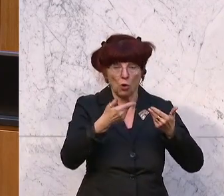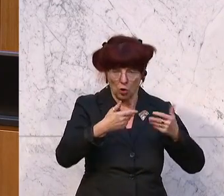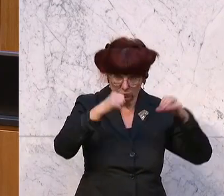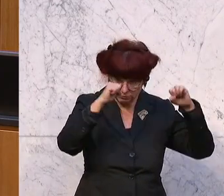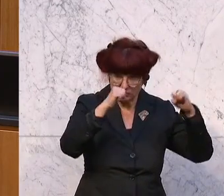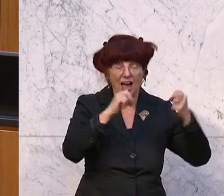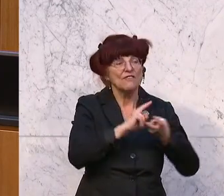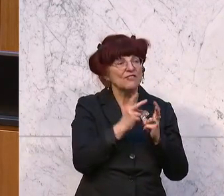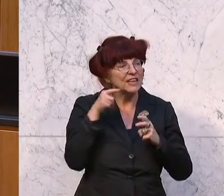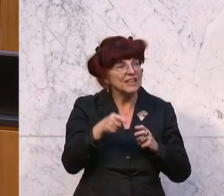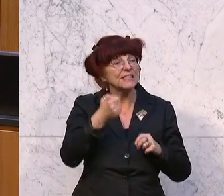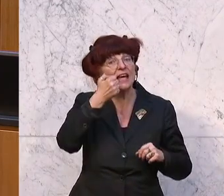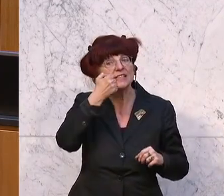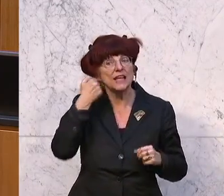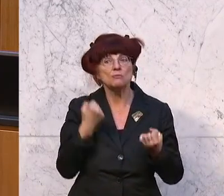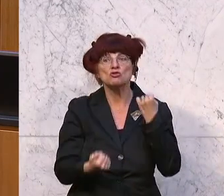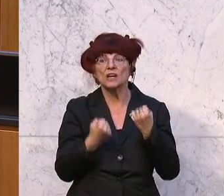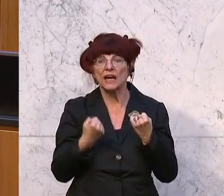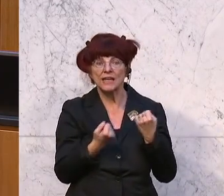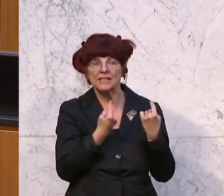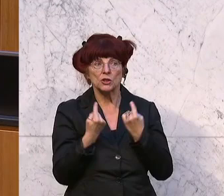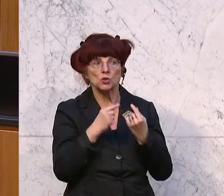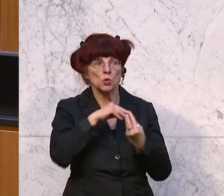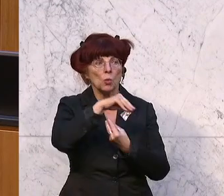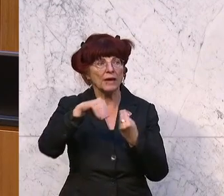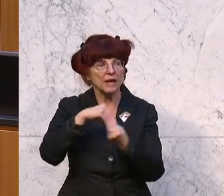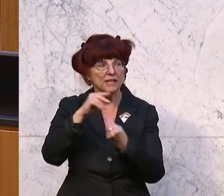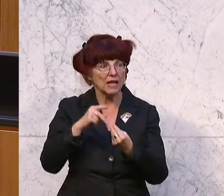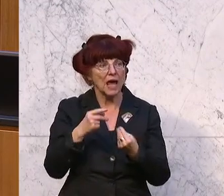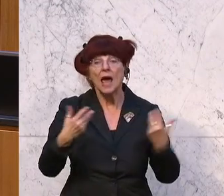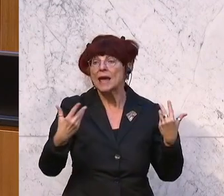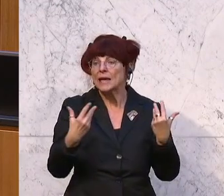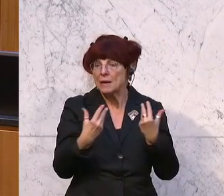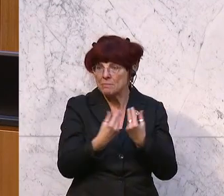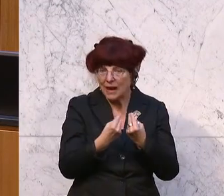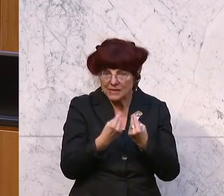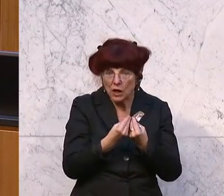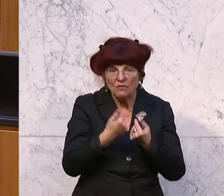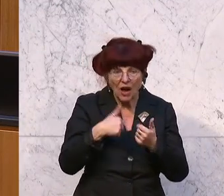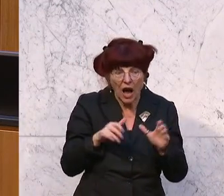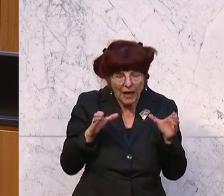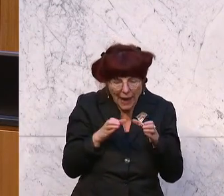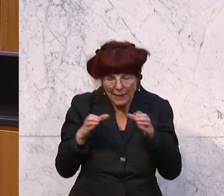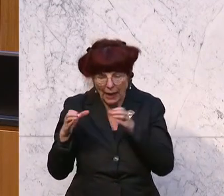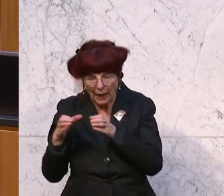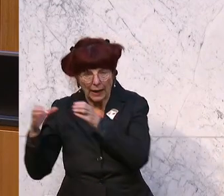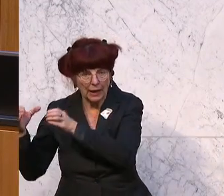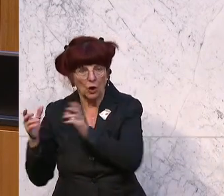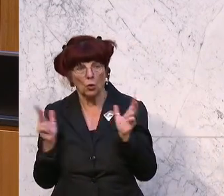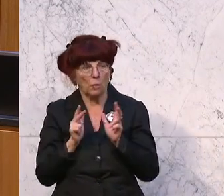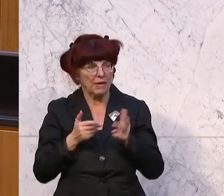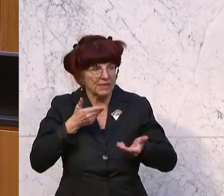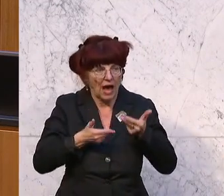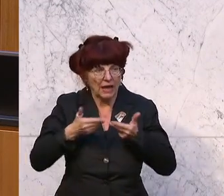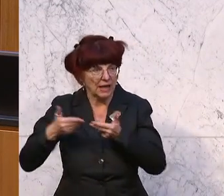dieser extrem schwierigen Situation umgehen. Wir haben gemeinsam beschlossen, dass wir in kleinerer Besatzung tagen, und Sie haben Vorschläge gemacht,